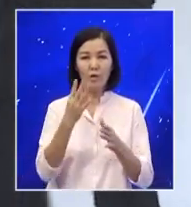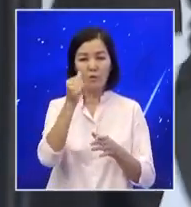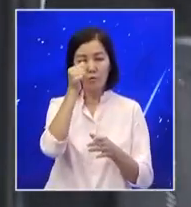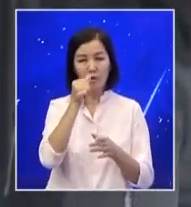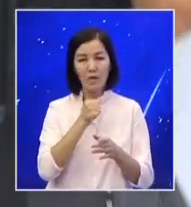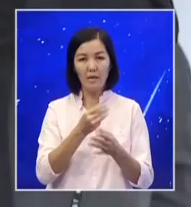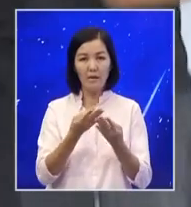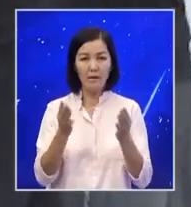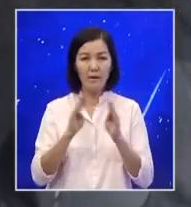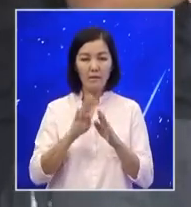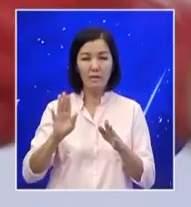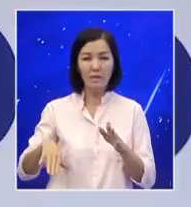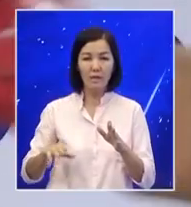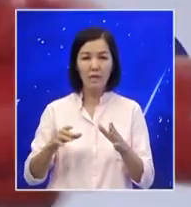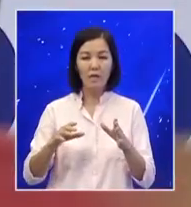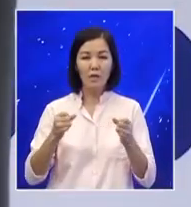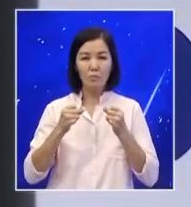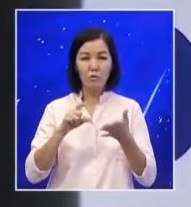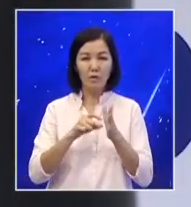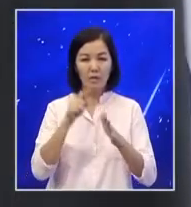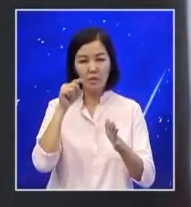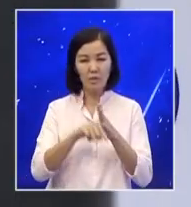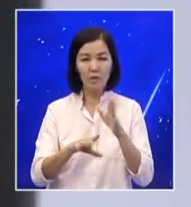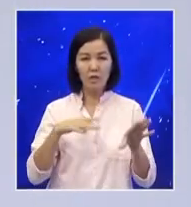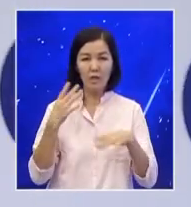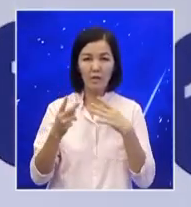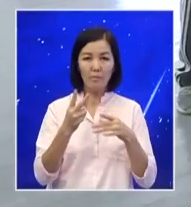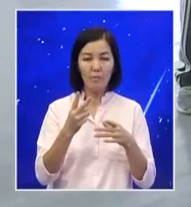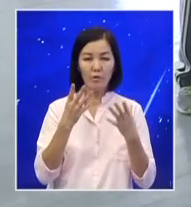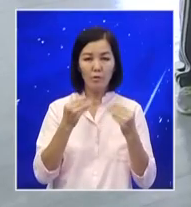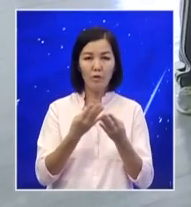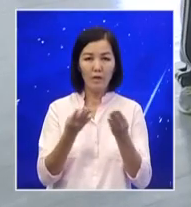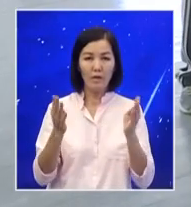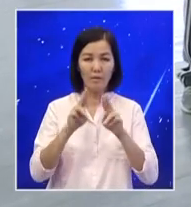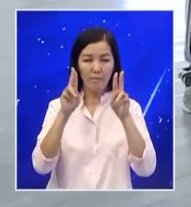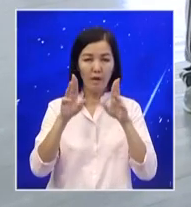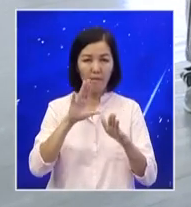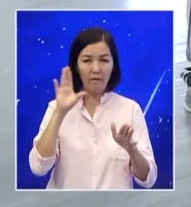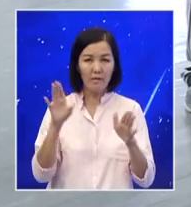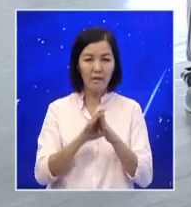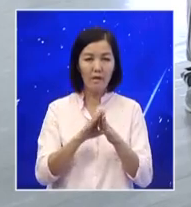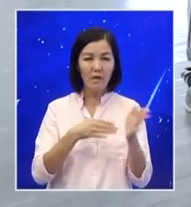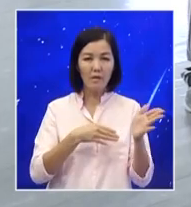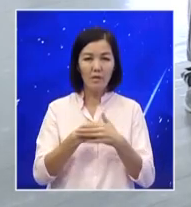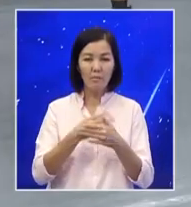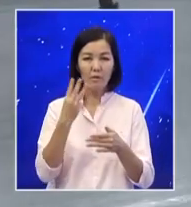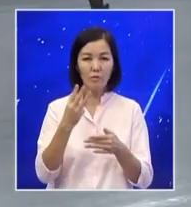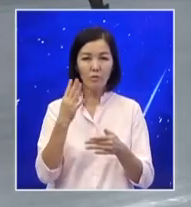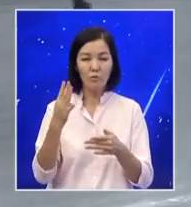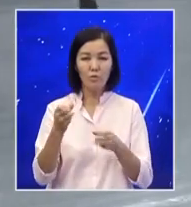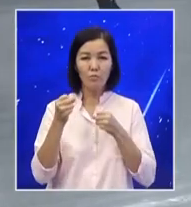спорт залға кіріп, жаттығып жатыр. Күніне 2 уақыттан шеберлігін шыңдайды. Карантин ережесін сақтай отырып, жабық кешенде 3-4